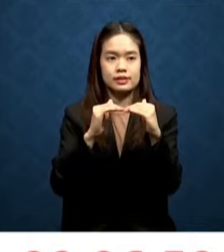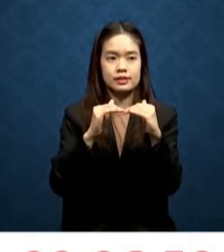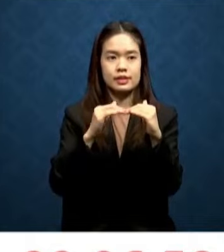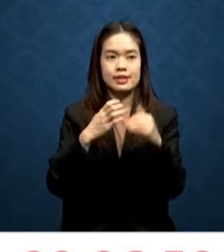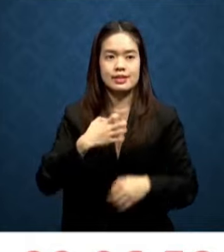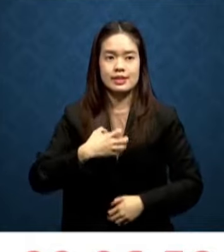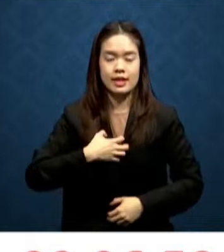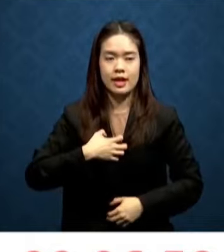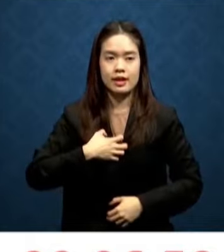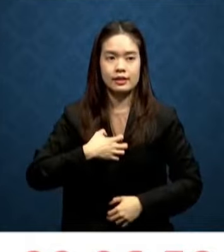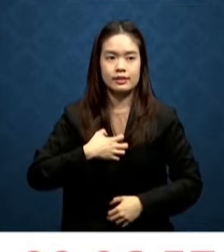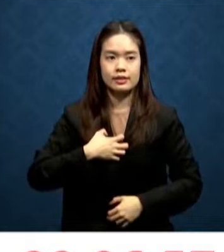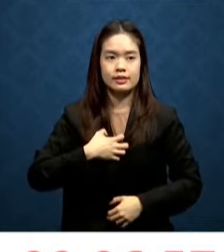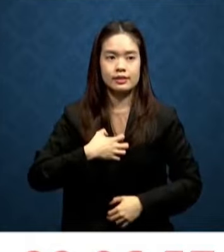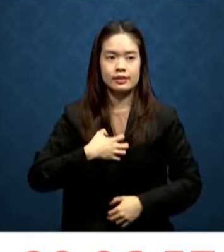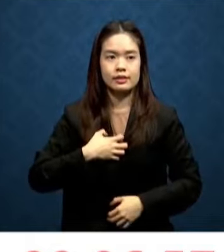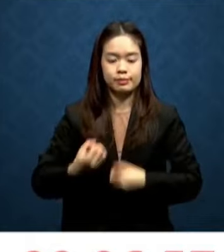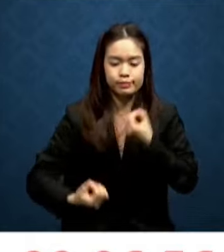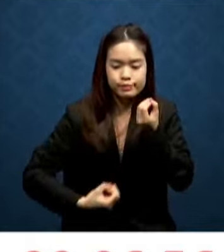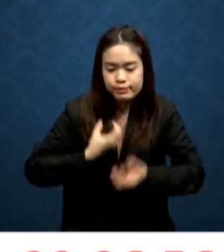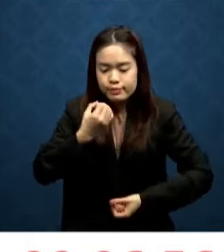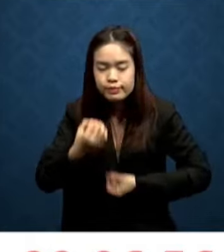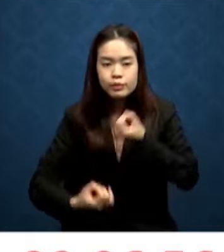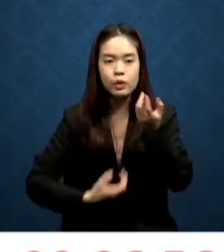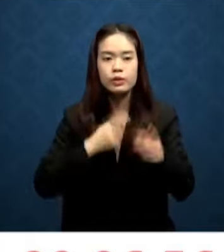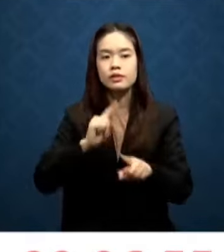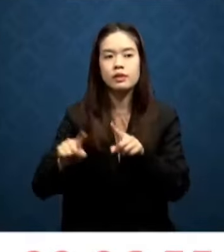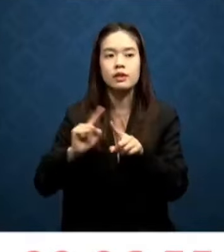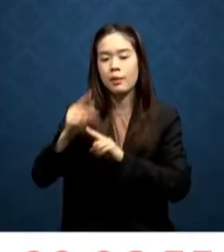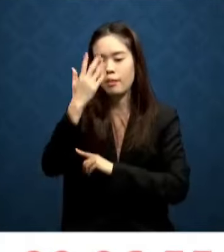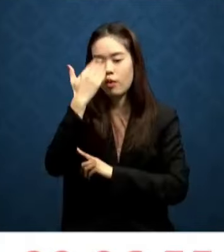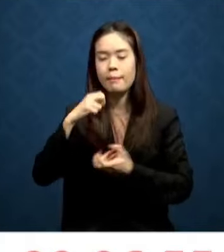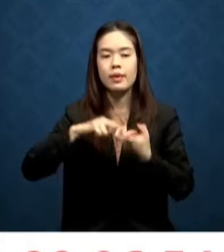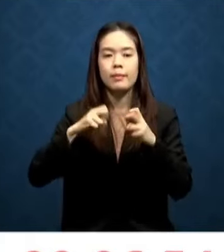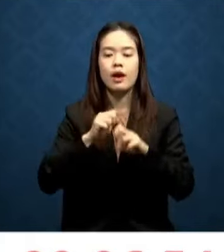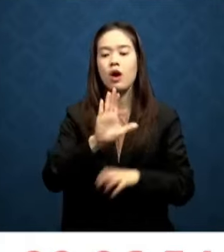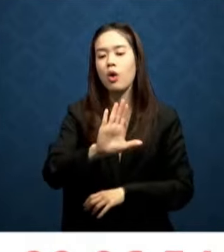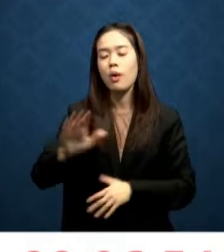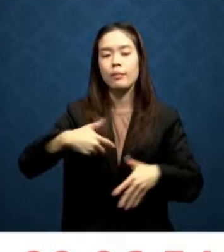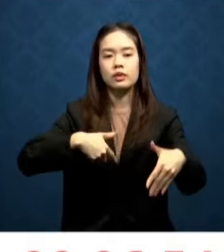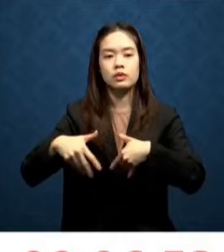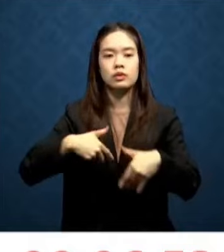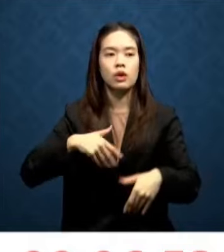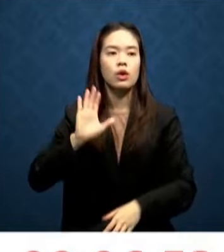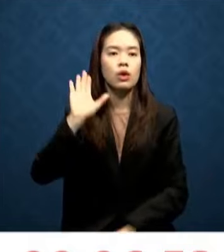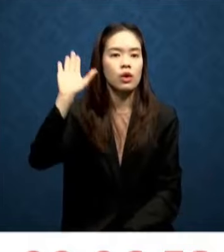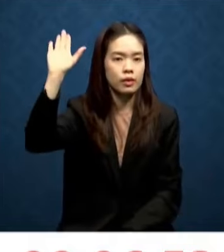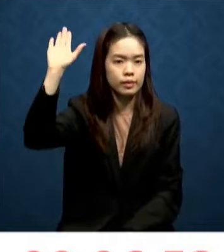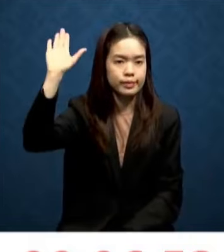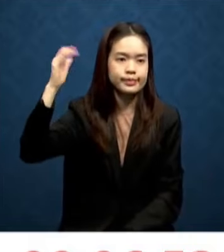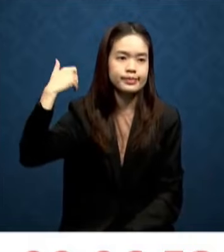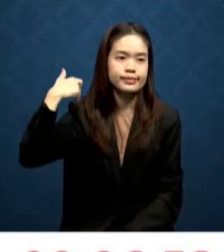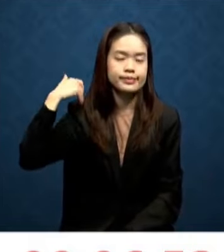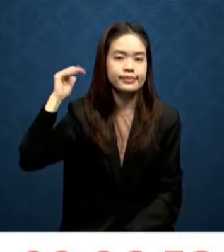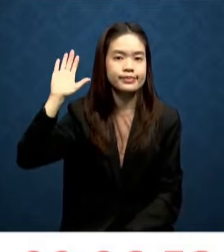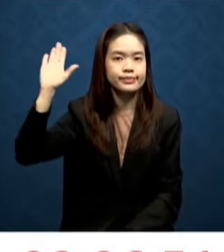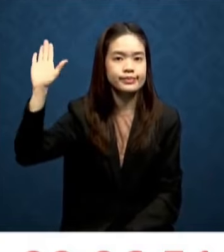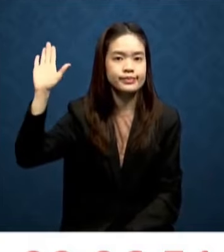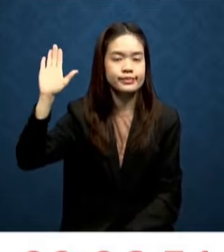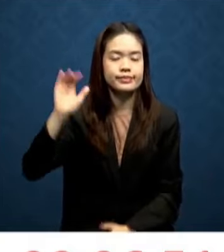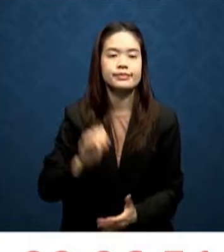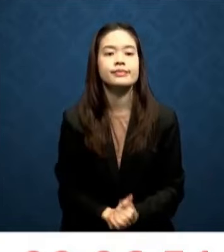อเรื่องราว ขออนุญาต ที่เป็นปัญหาเดือดร้อนของประชาชน ขออนุญาตอาจารย์นันทนาครับก็มีคนประท้วงครับขอเชิญ